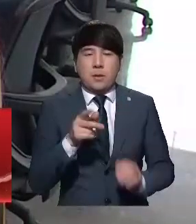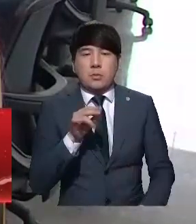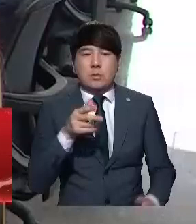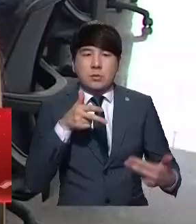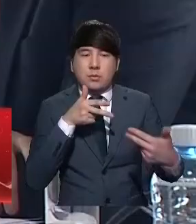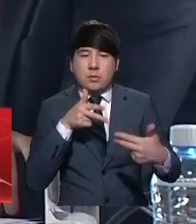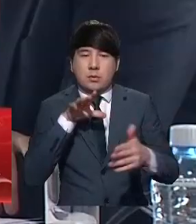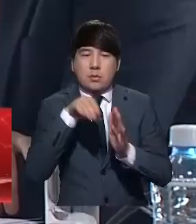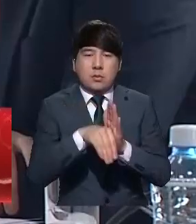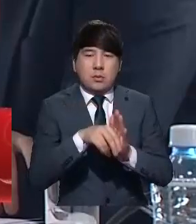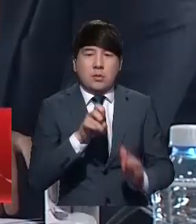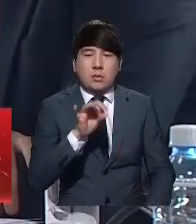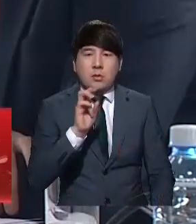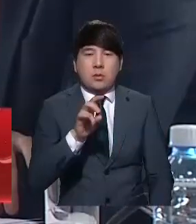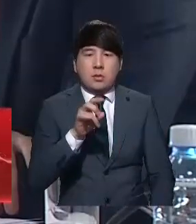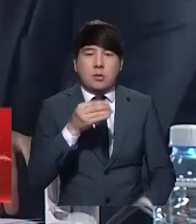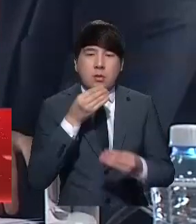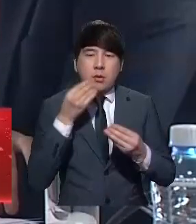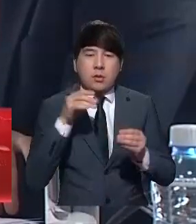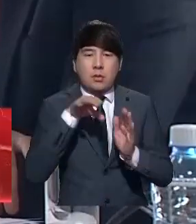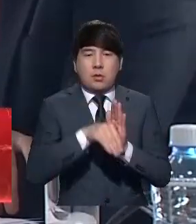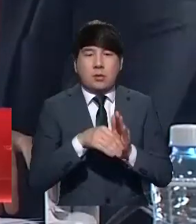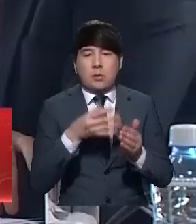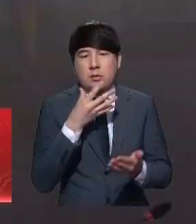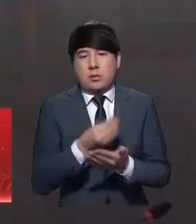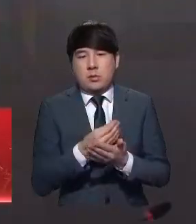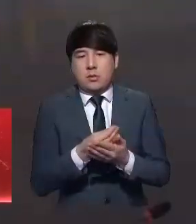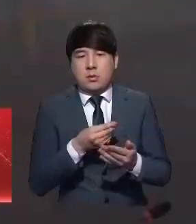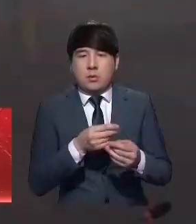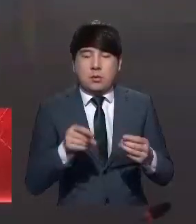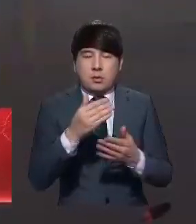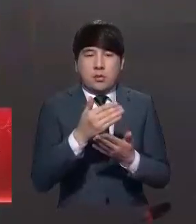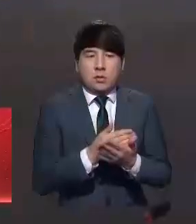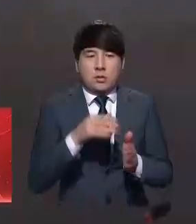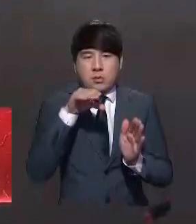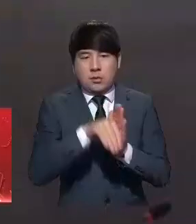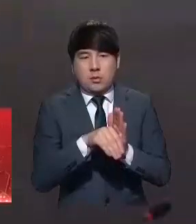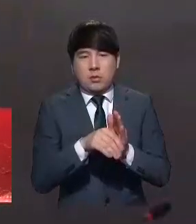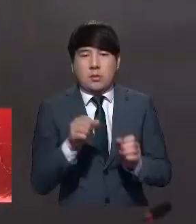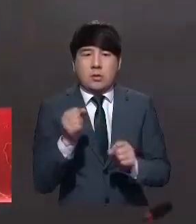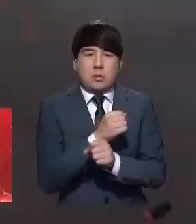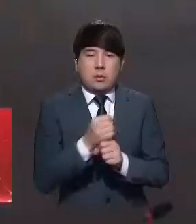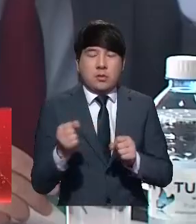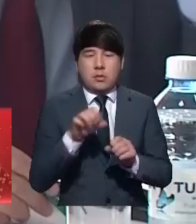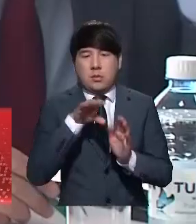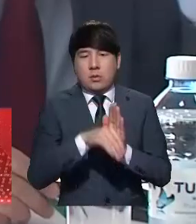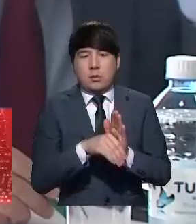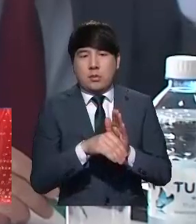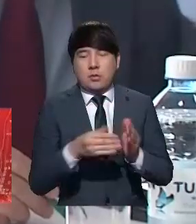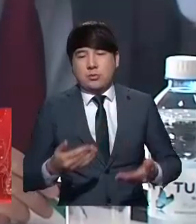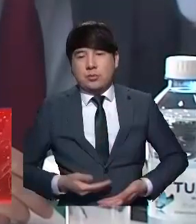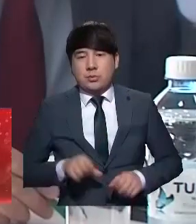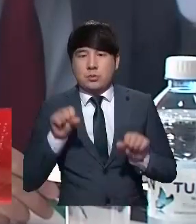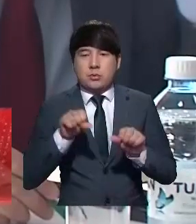о таких делах, забывают о последствиях своих публикаций. Тем более, что в них иногда указываются детали преступлений, и это может навредить жертве,